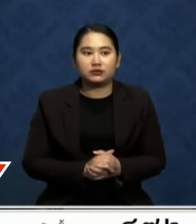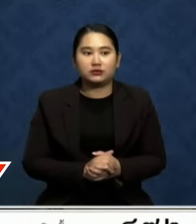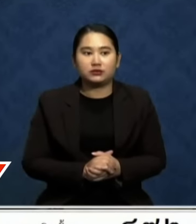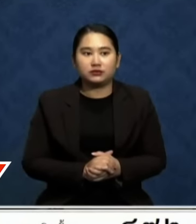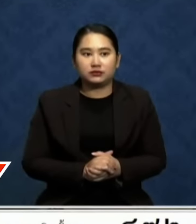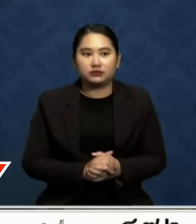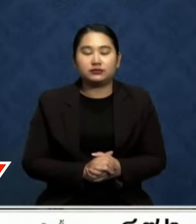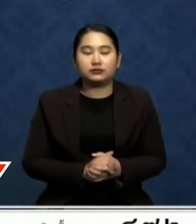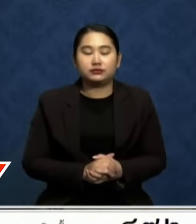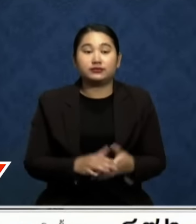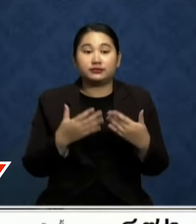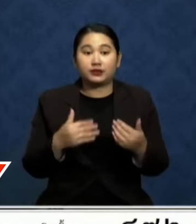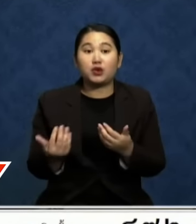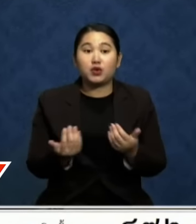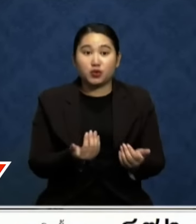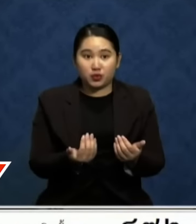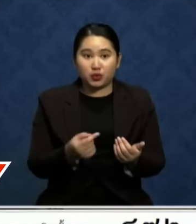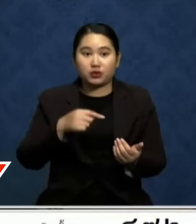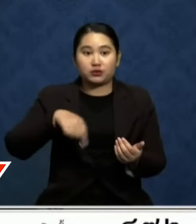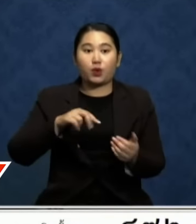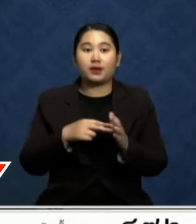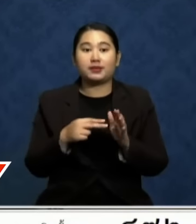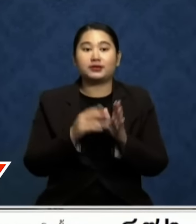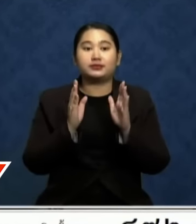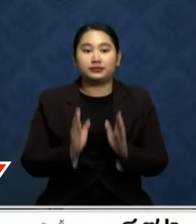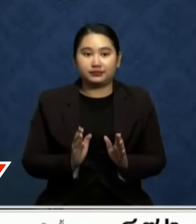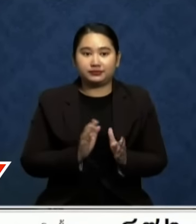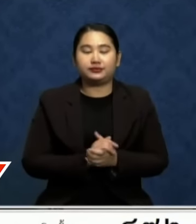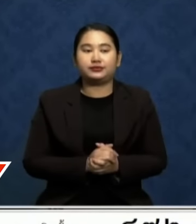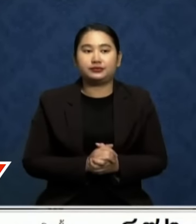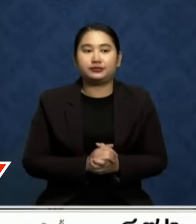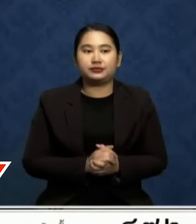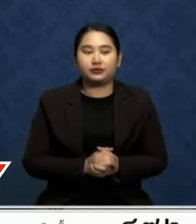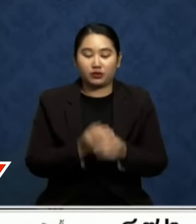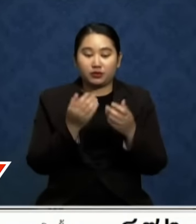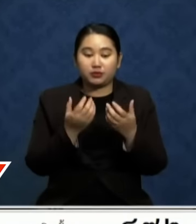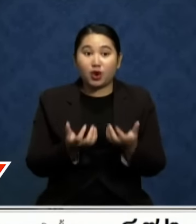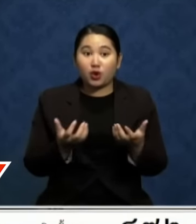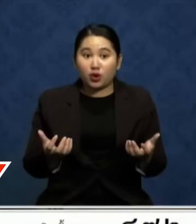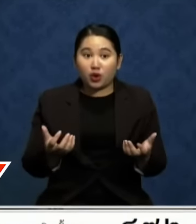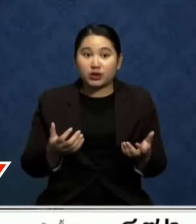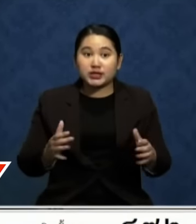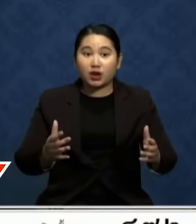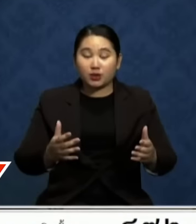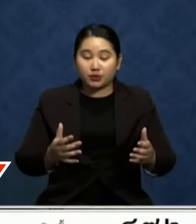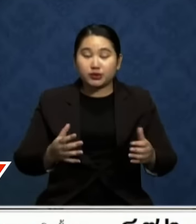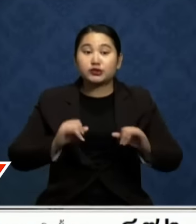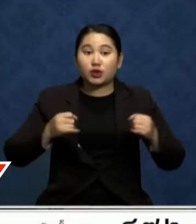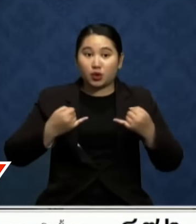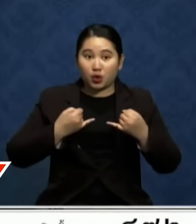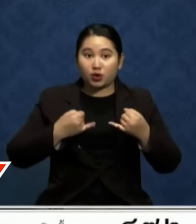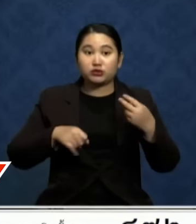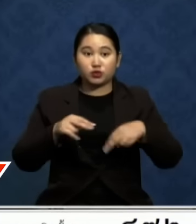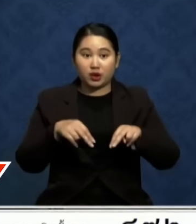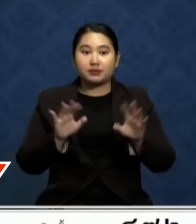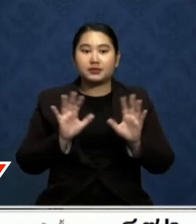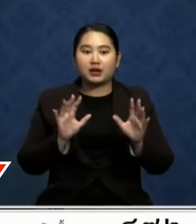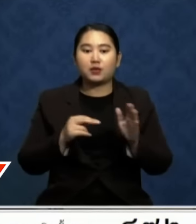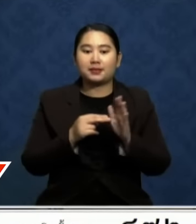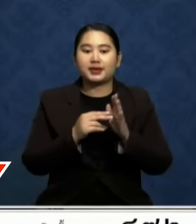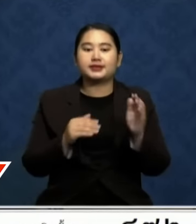คะลูกเป็นมนุษย์ค่ะลูกไม่ใช่ทรัพย์สินหรือว่าสิ่งของของใครทั้งสิ้นเขามีสิท